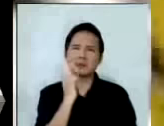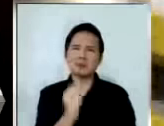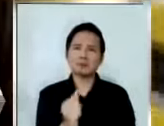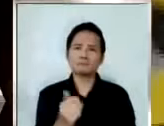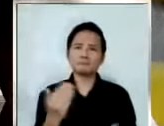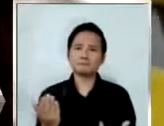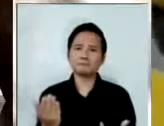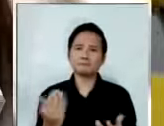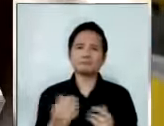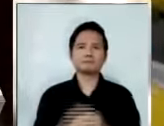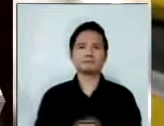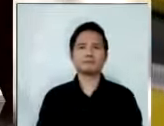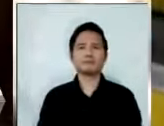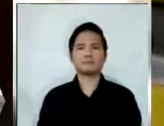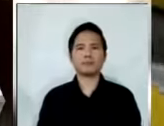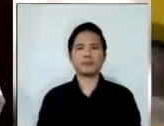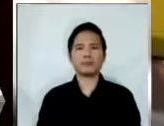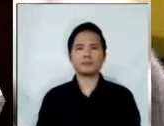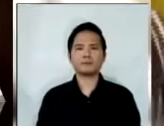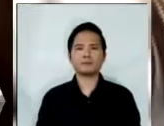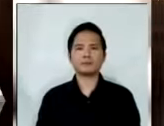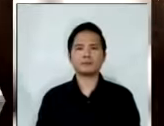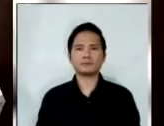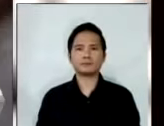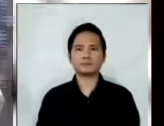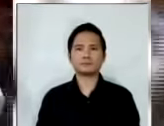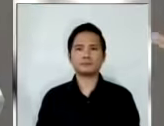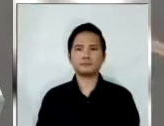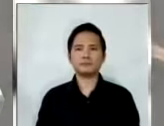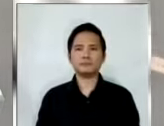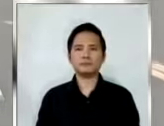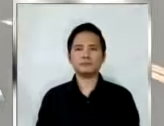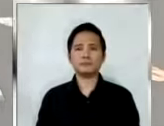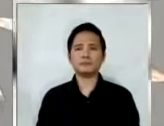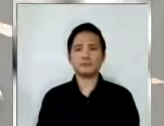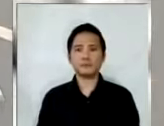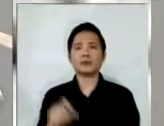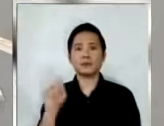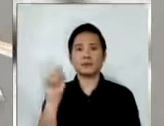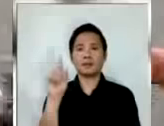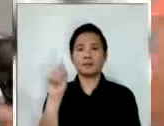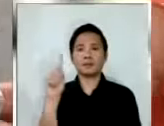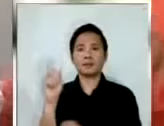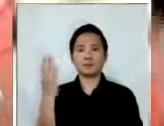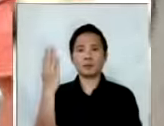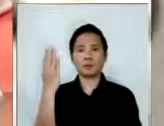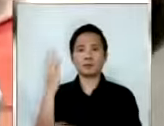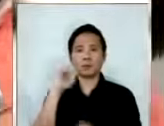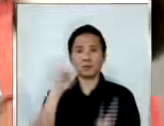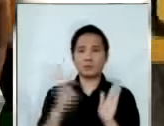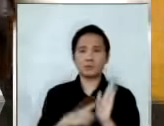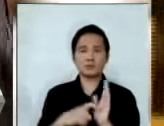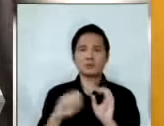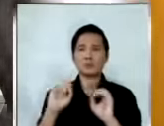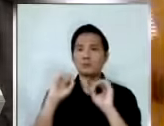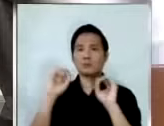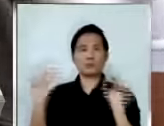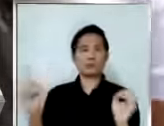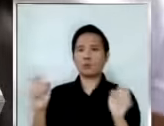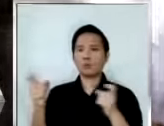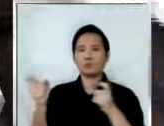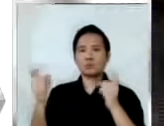Pero nang balikan namin, mag-aalas 11 ng umaga ang area ng Litex. Wala nang bantay, kaya kanya-kanya na rin ang diskarte